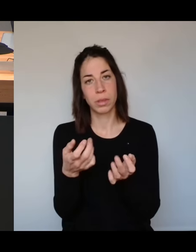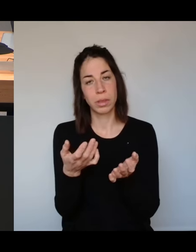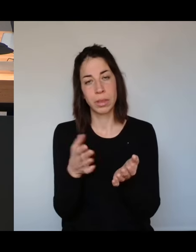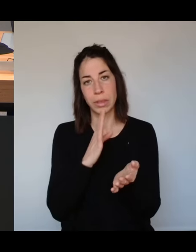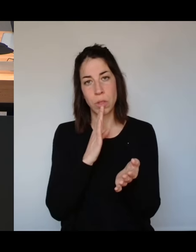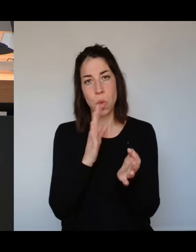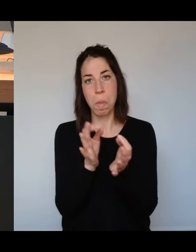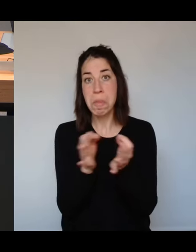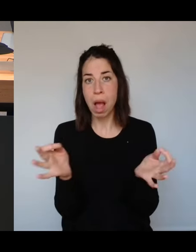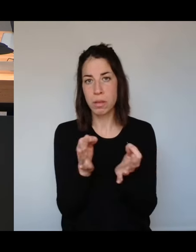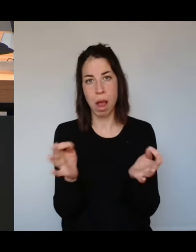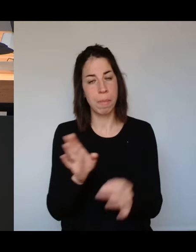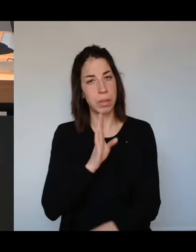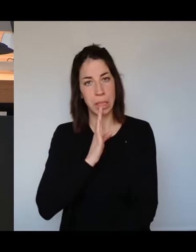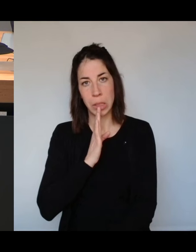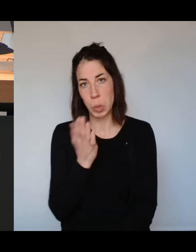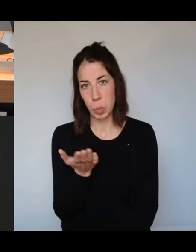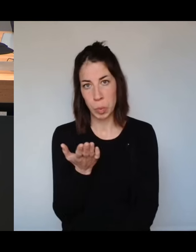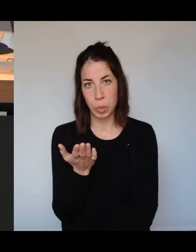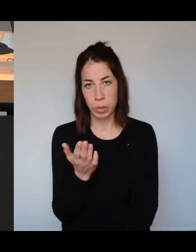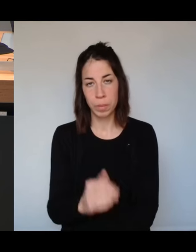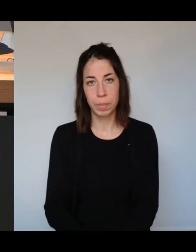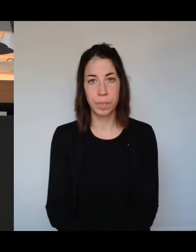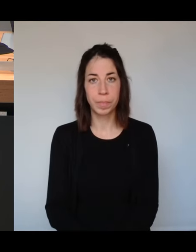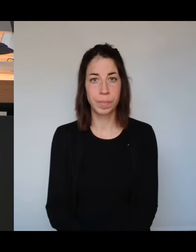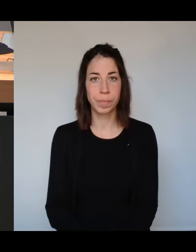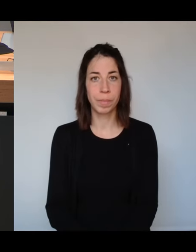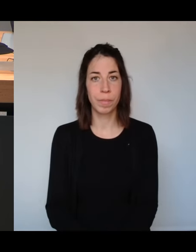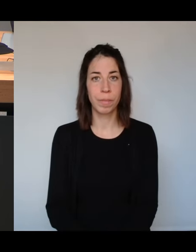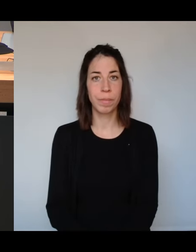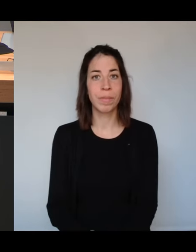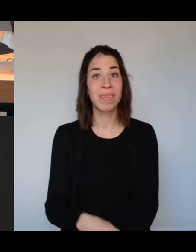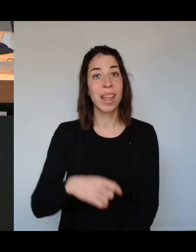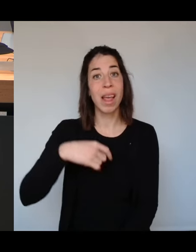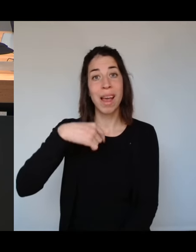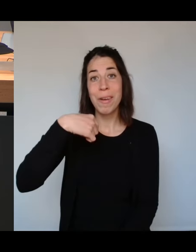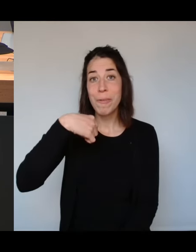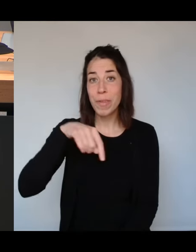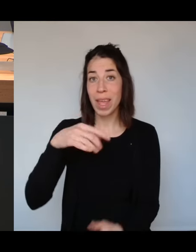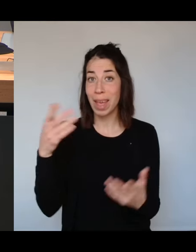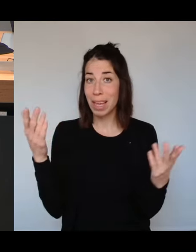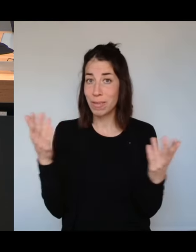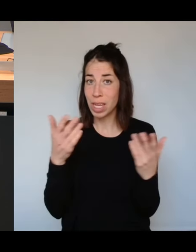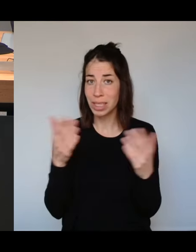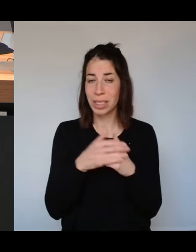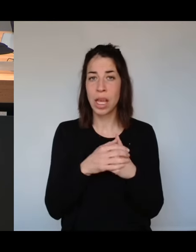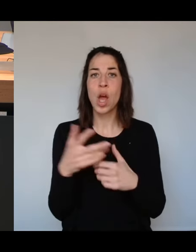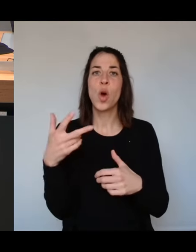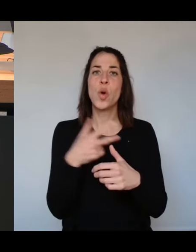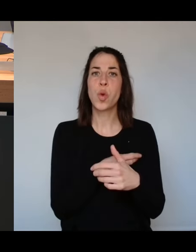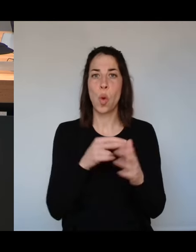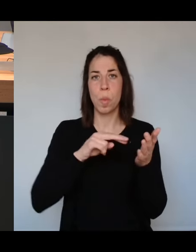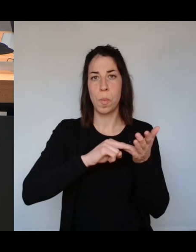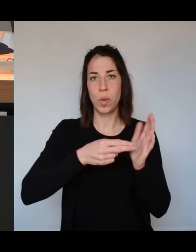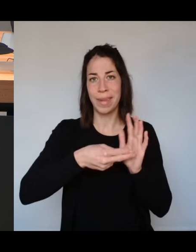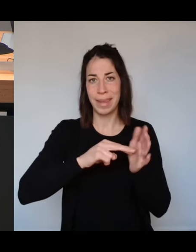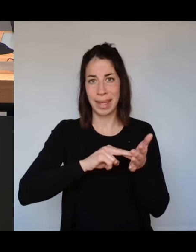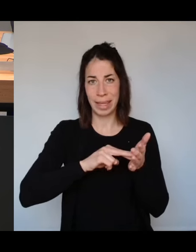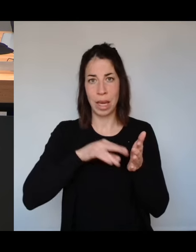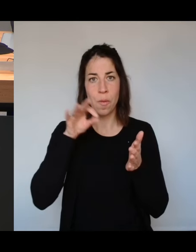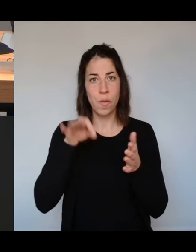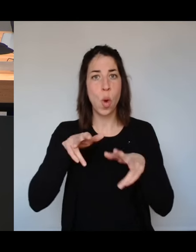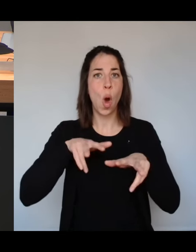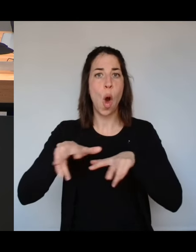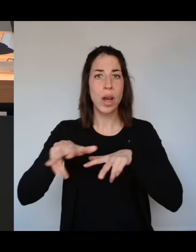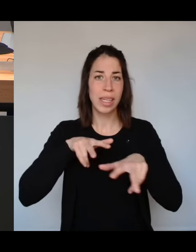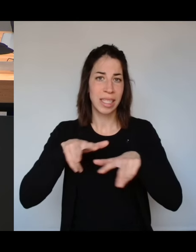Was wirklich noch fehlt, das muss man zugeben, ist eine Drogenpolitik, die der organisierten Kriminalität die Renditemöglichkeiten entzieht.